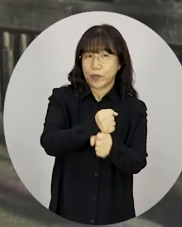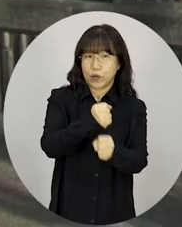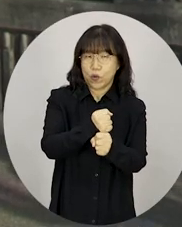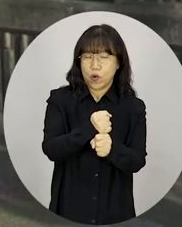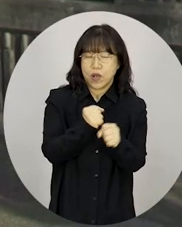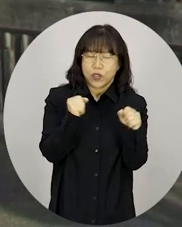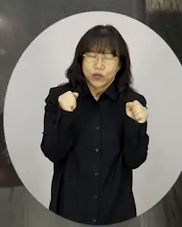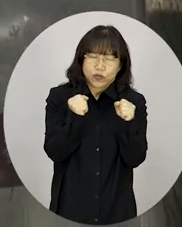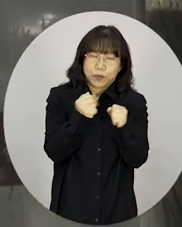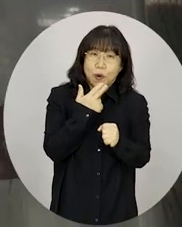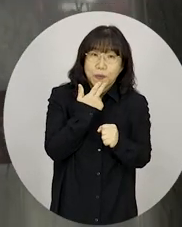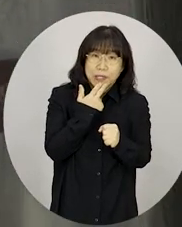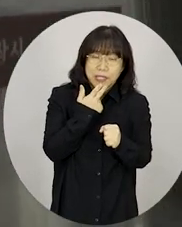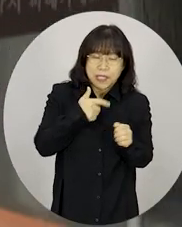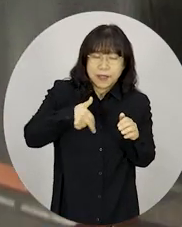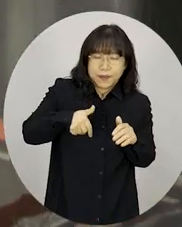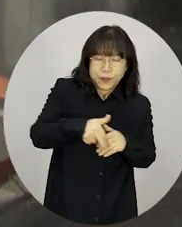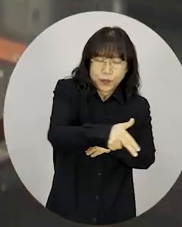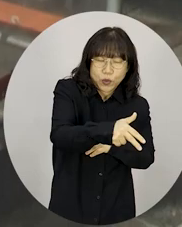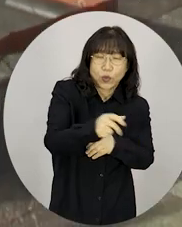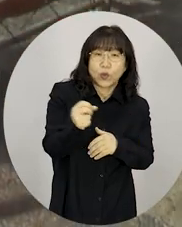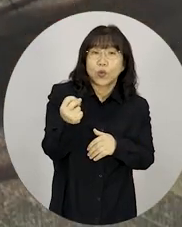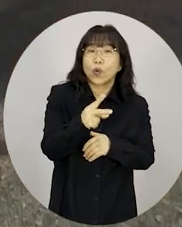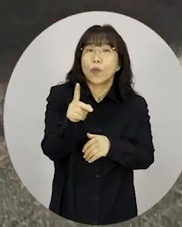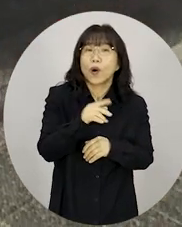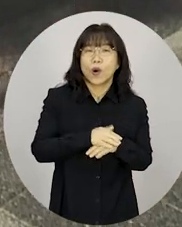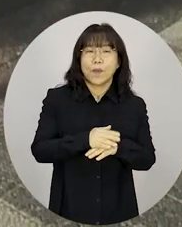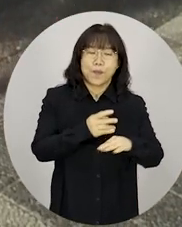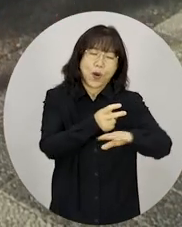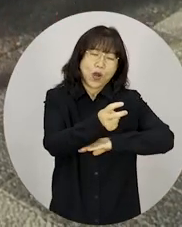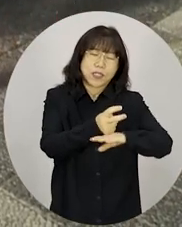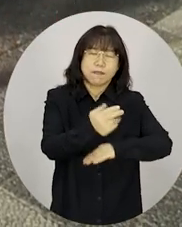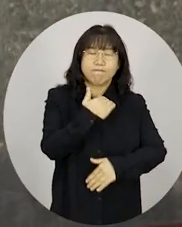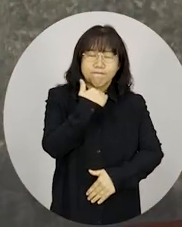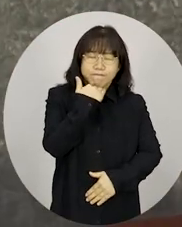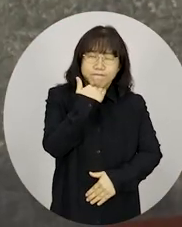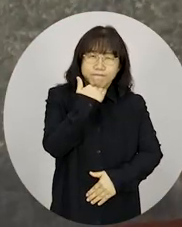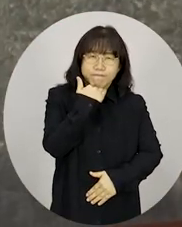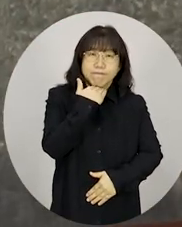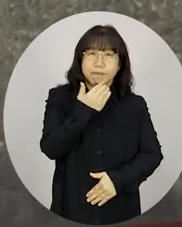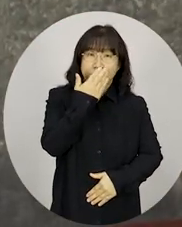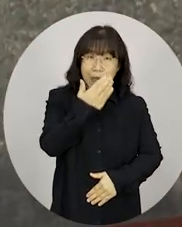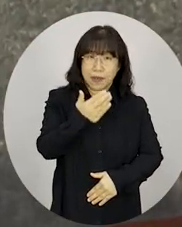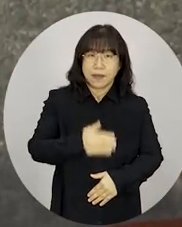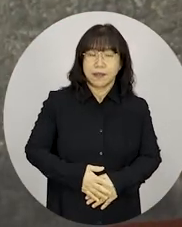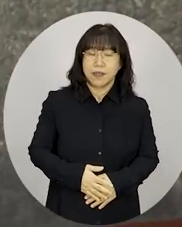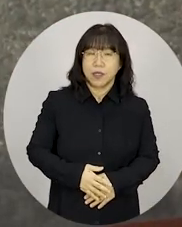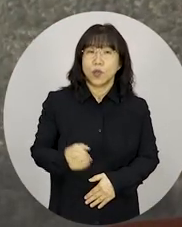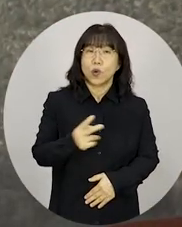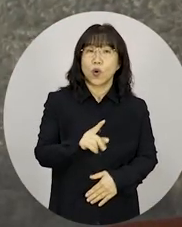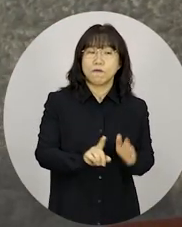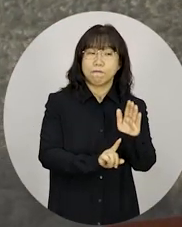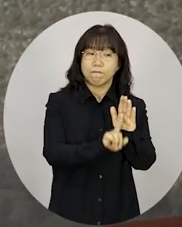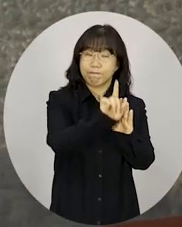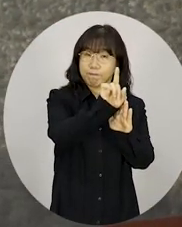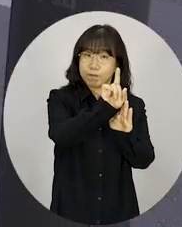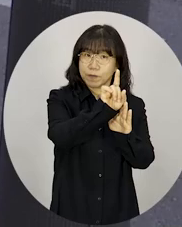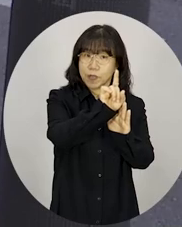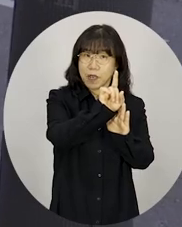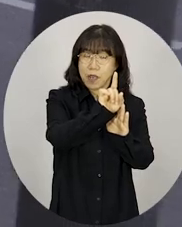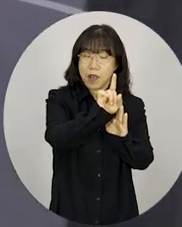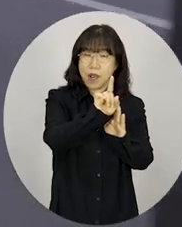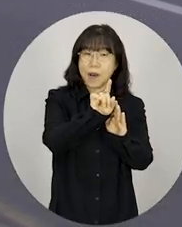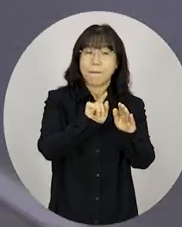만들어졌으며 찬바람을 맞지 않고도 보행 신호나 버스를 기다릴 수 있습니다. 또한 실외 온도가